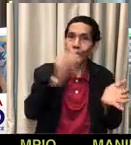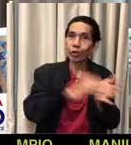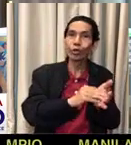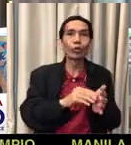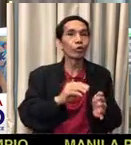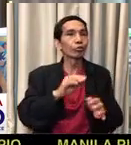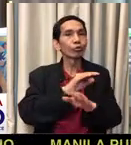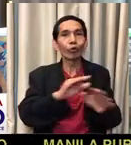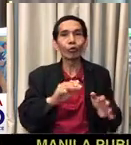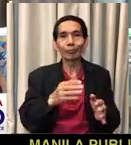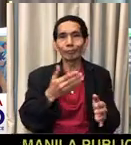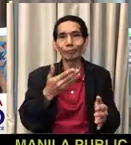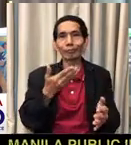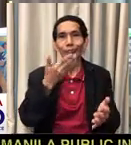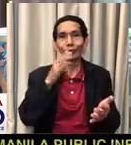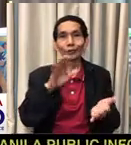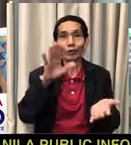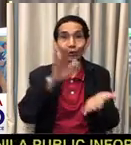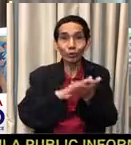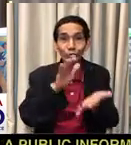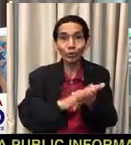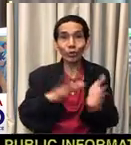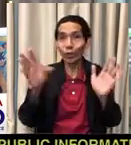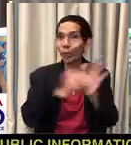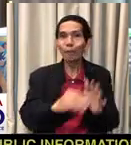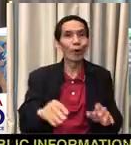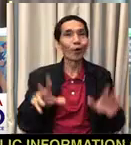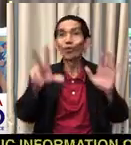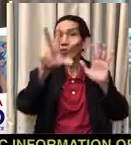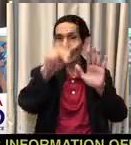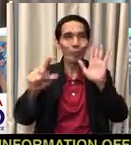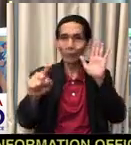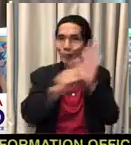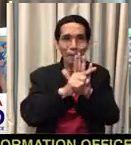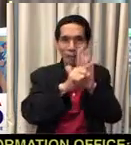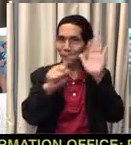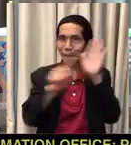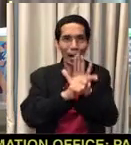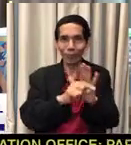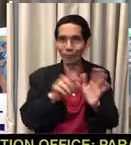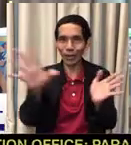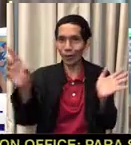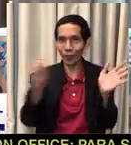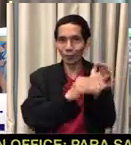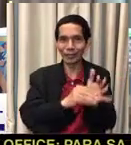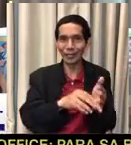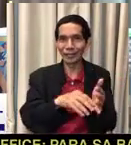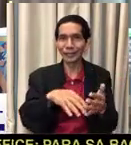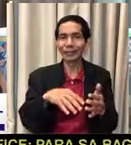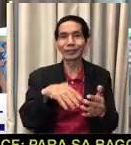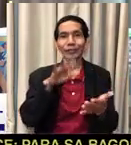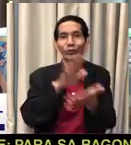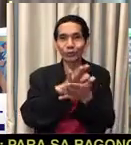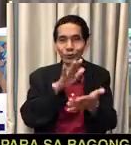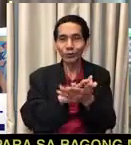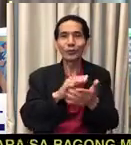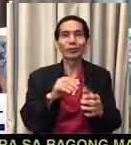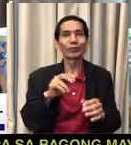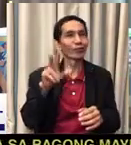po magandang mangopya sa eskwelahan, ha? bawal yan. Bawal yan sa